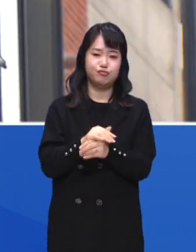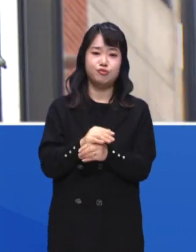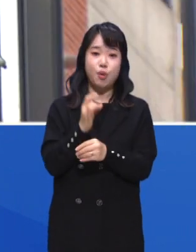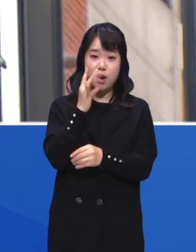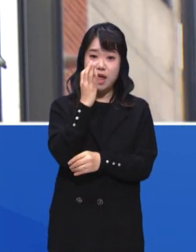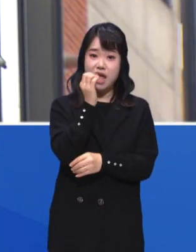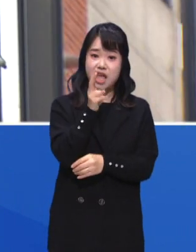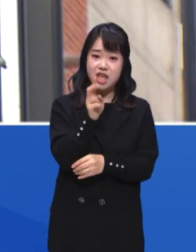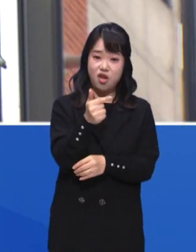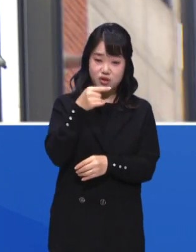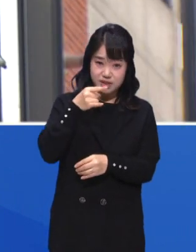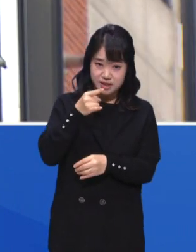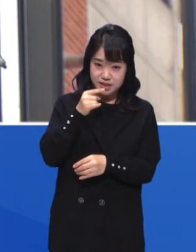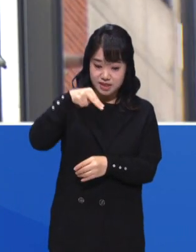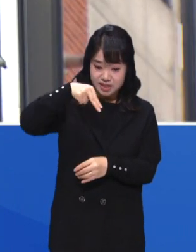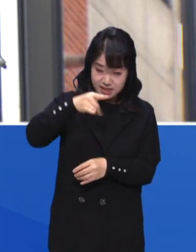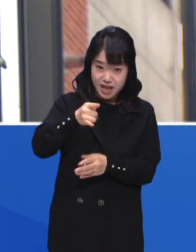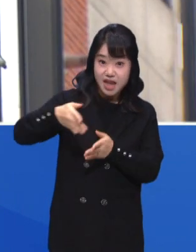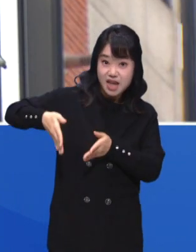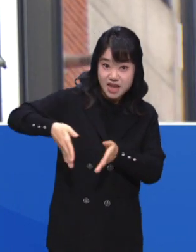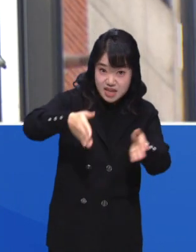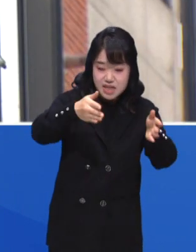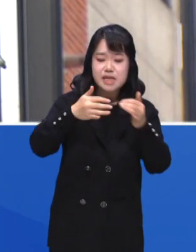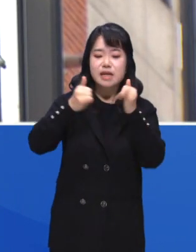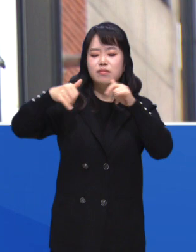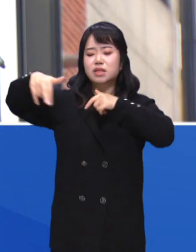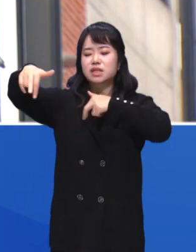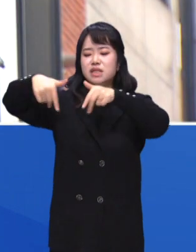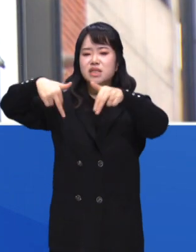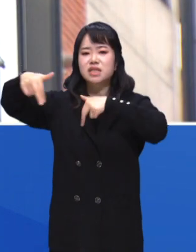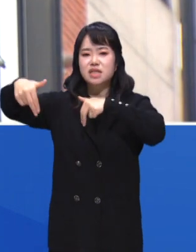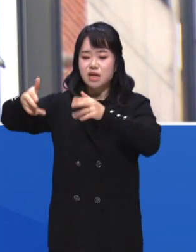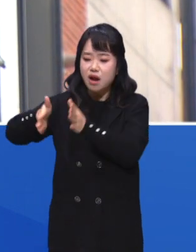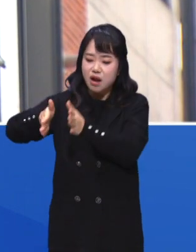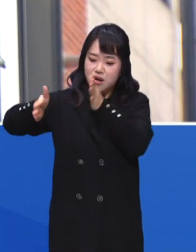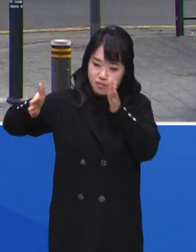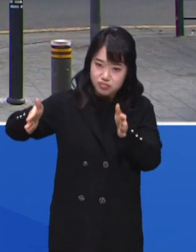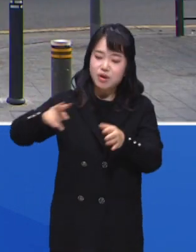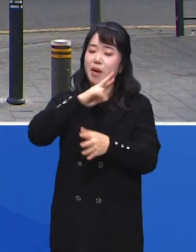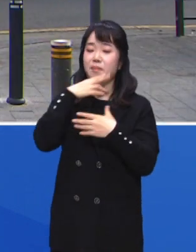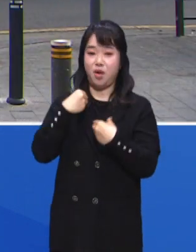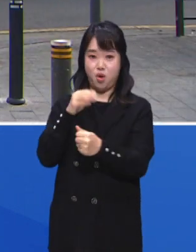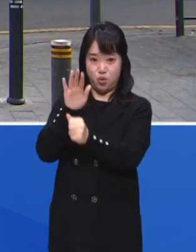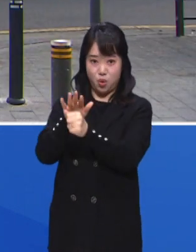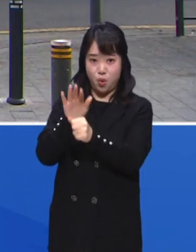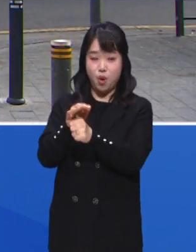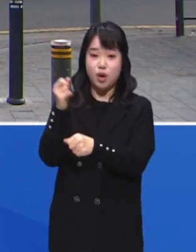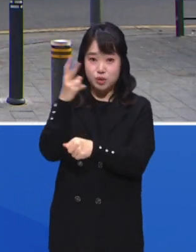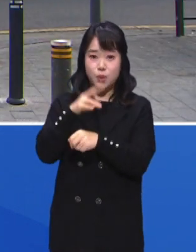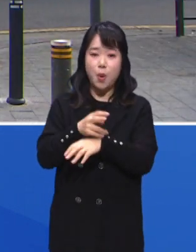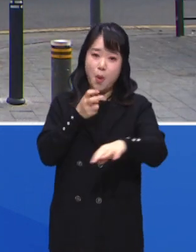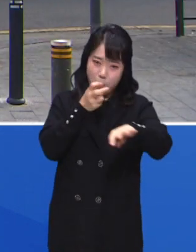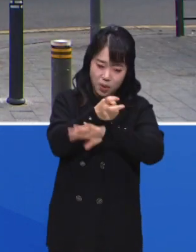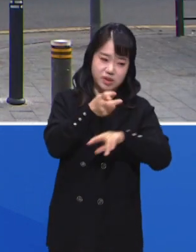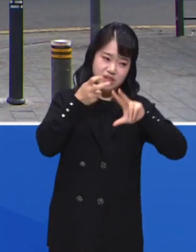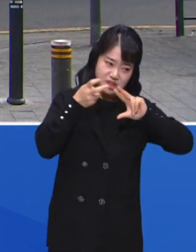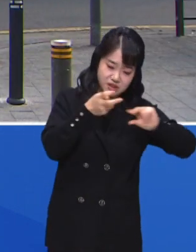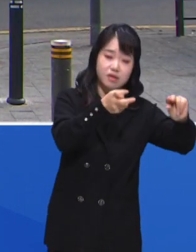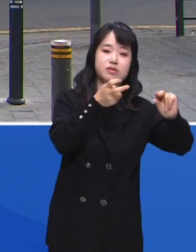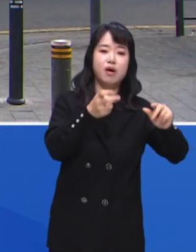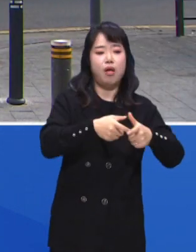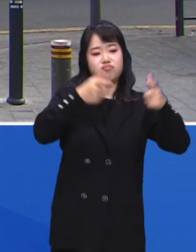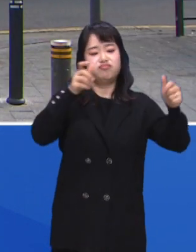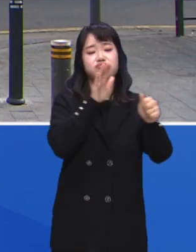환경을 개선하고 교통량을 줄이고 대중교통을 확장하는데 그 역할이 있습니다 근데 지금